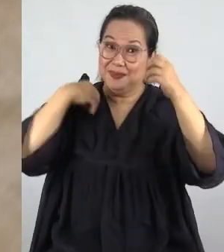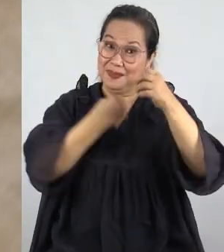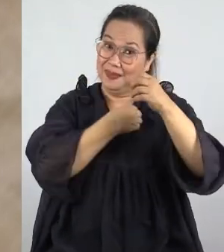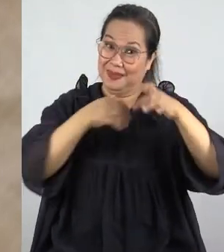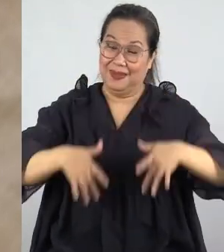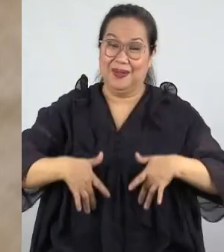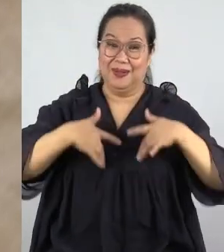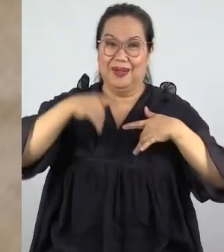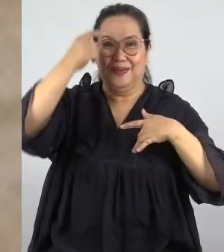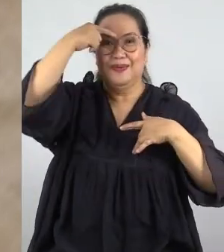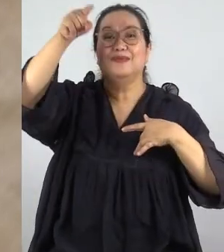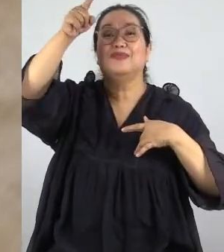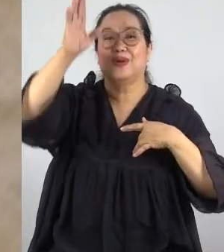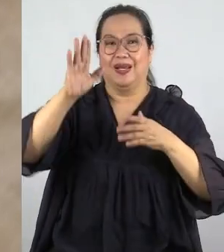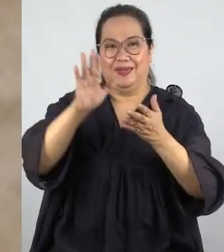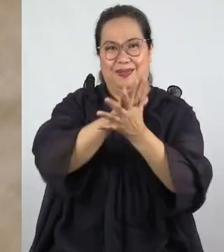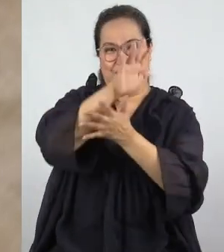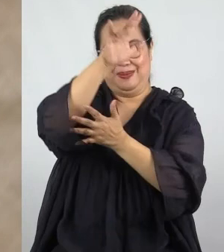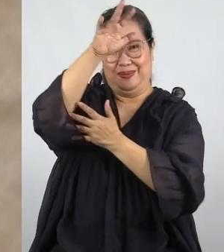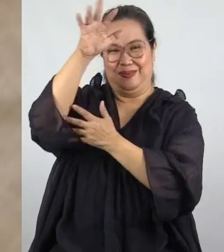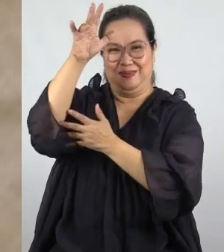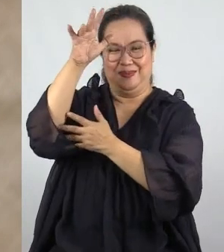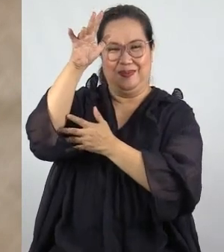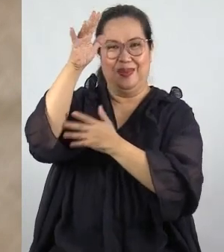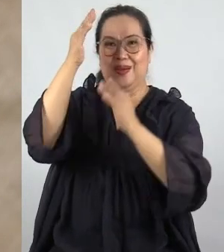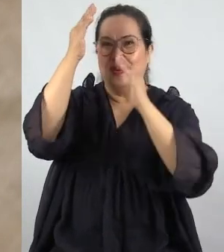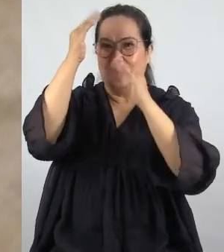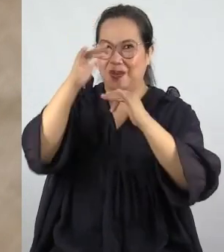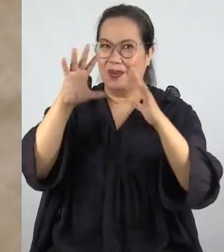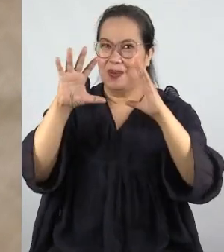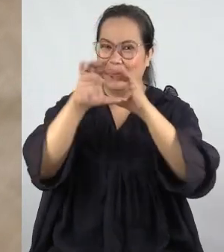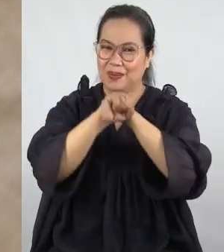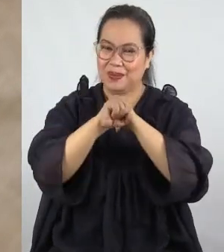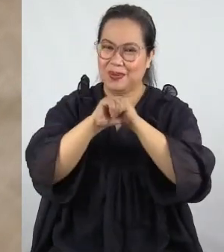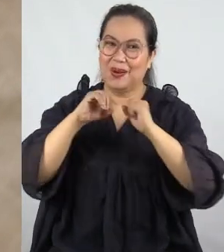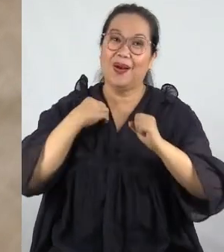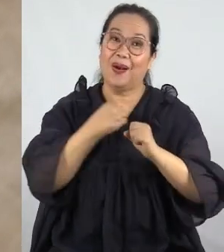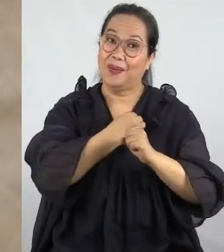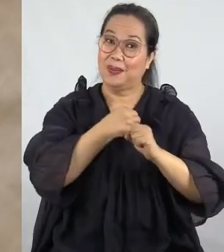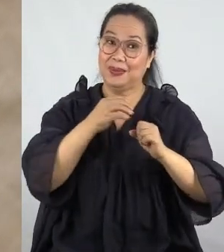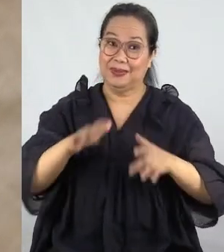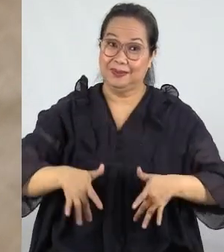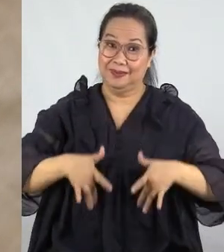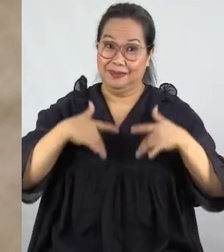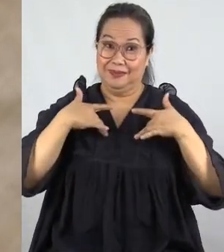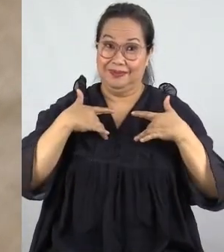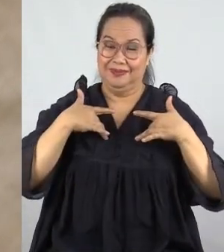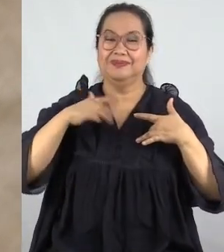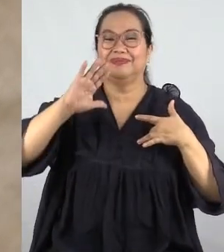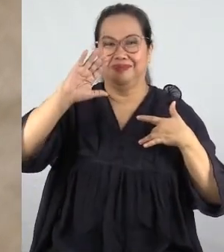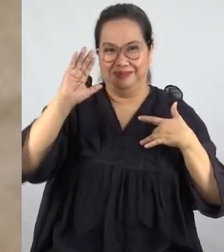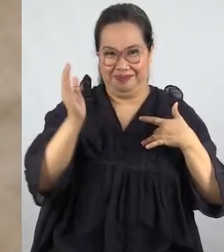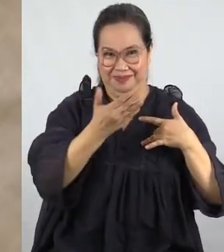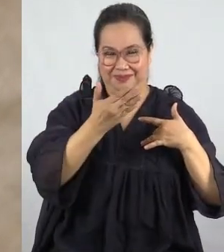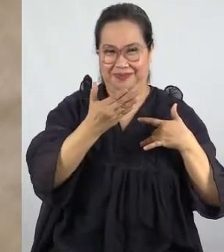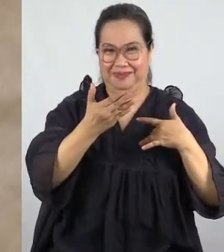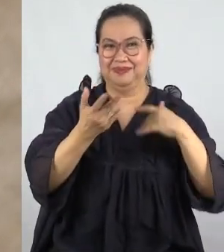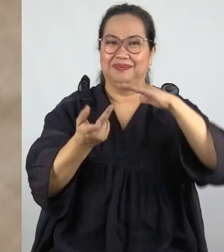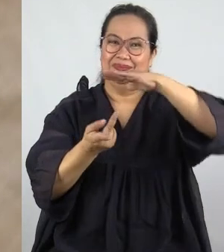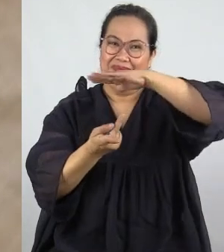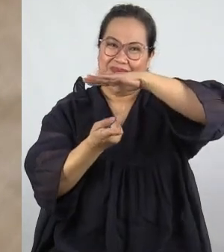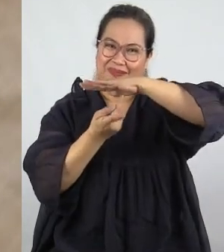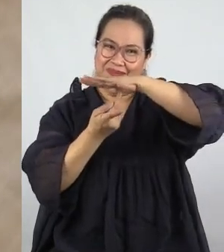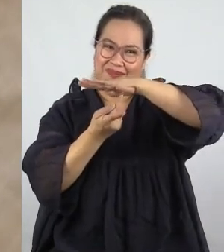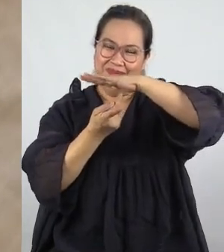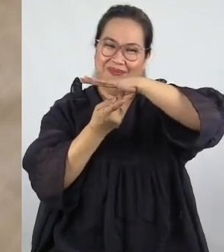sa ating Panginoon. Nawa ang pagtatapos ng ating buhay, katulad ni Apostol Pablo, ay